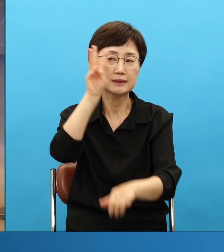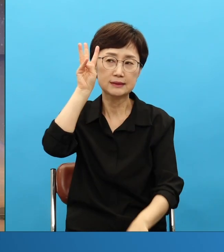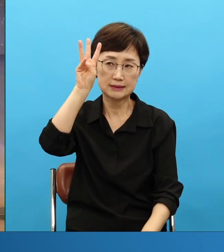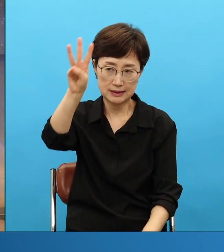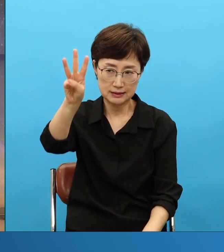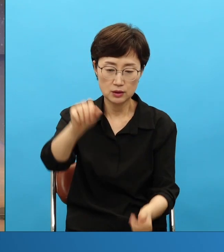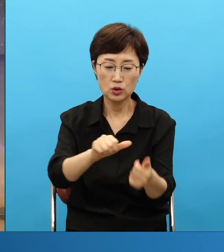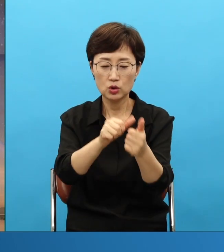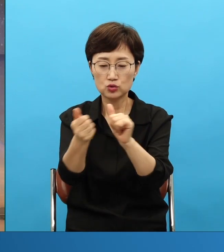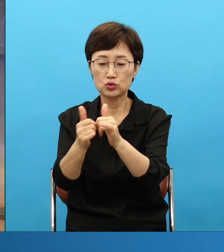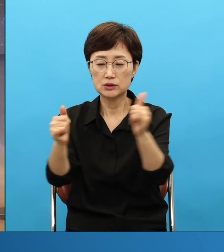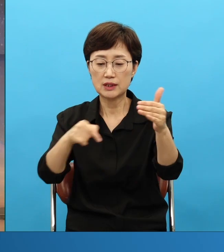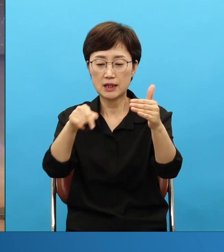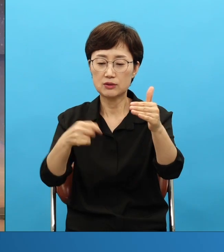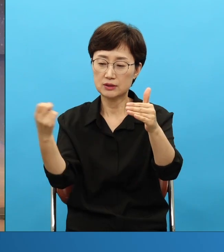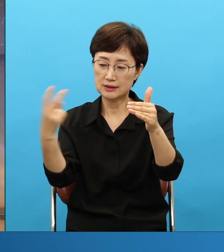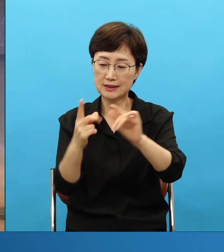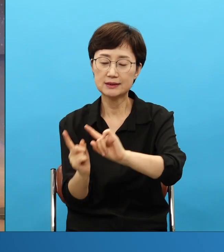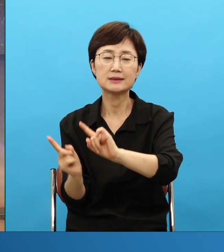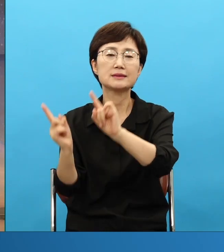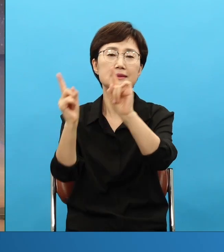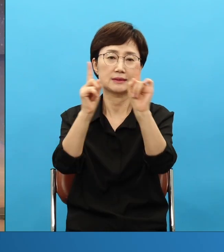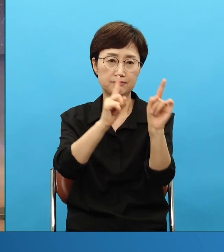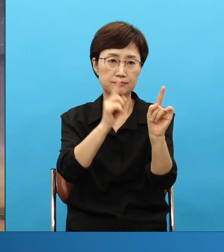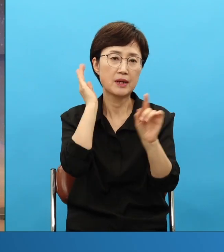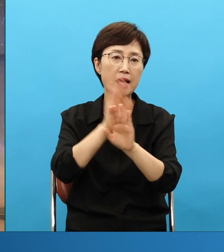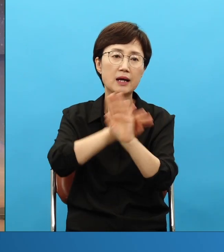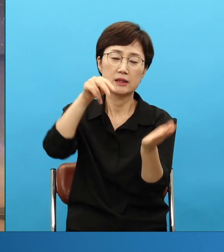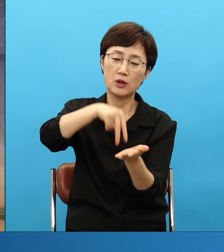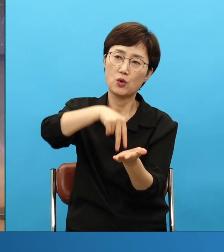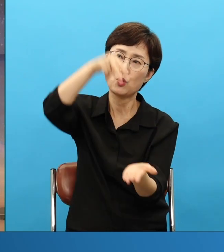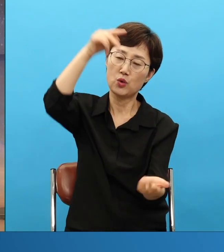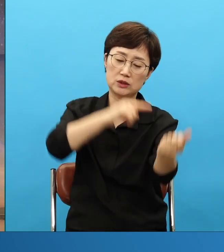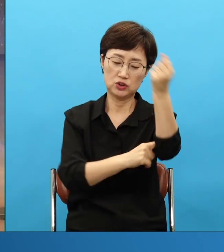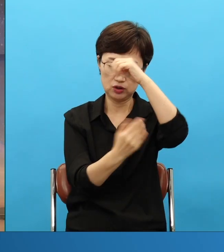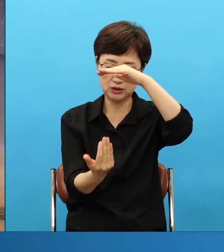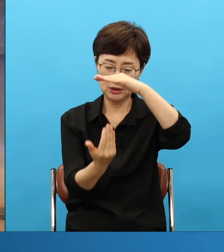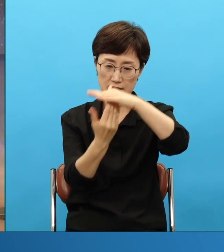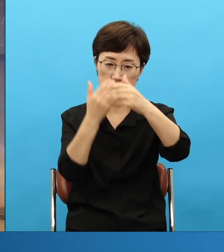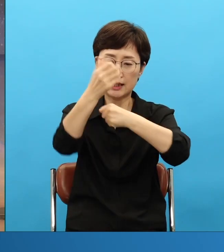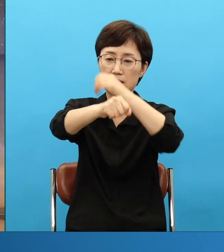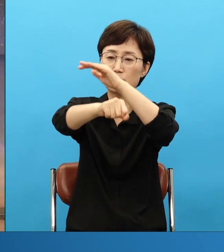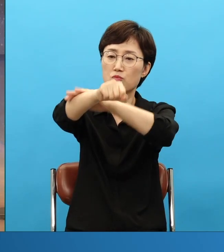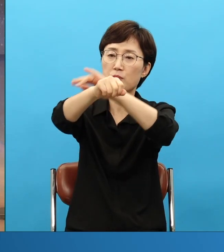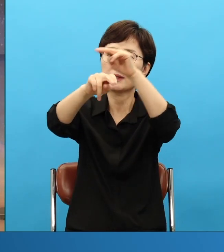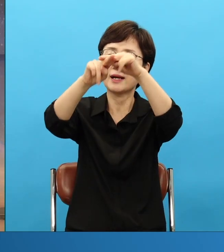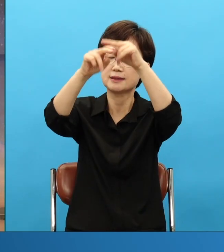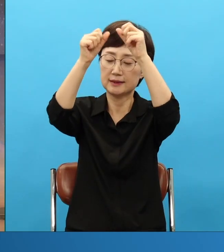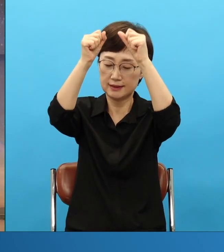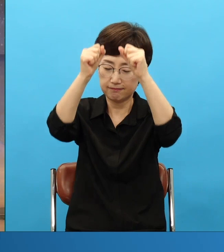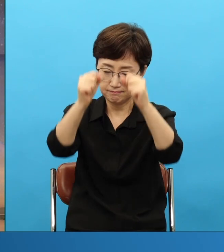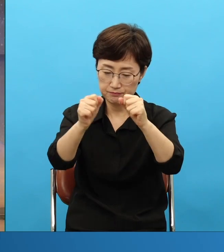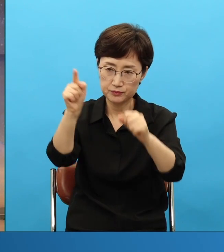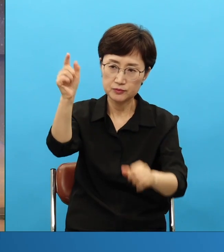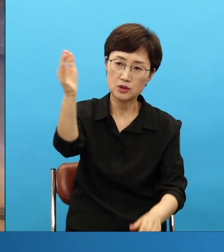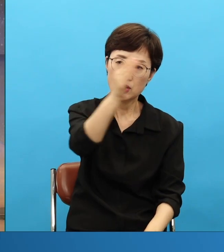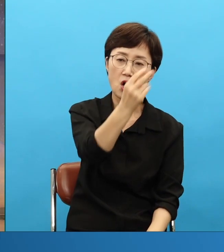장사한지 4일 죽은 자 가운데서 다시 살아나시고 하늘에 오르사 전능하신 하나님 자